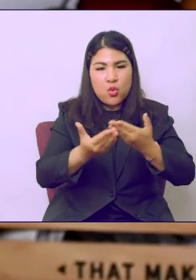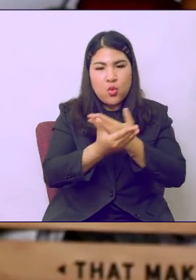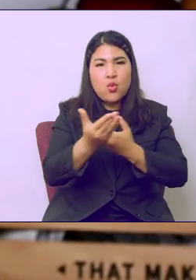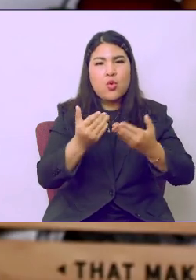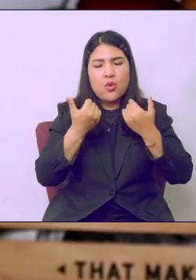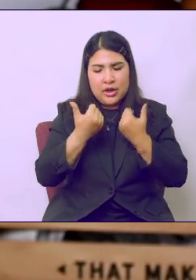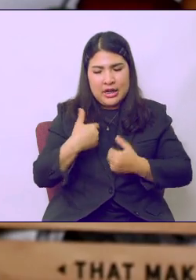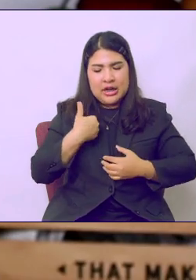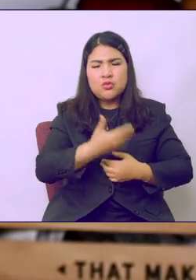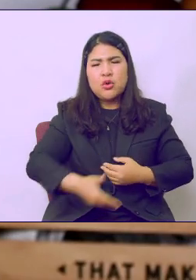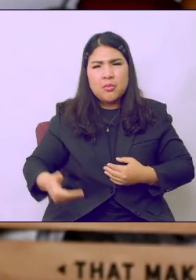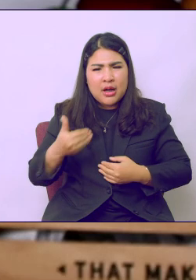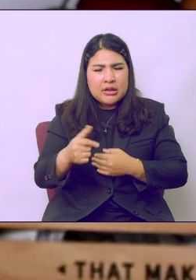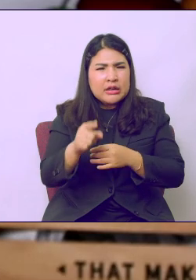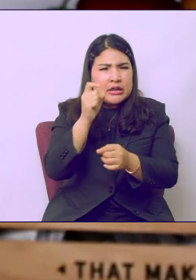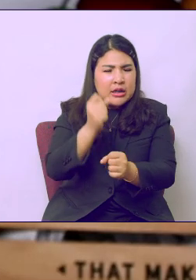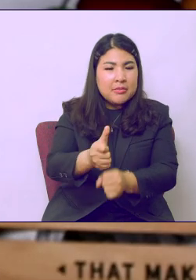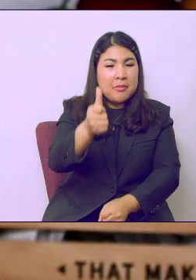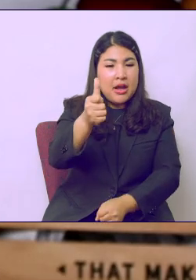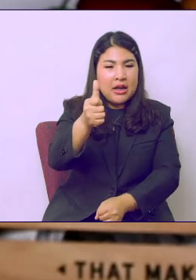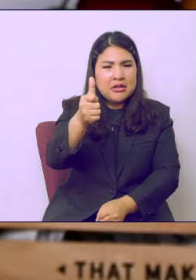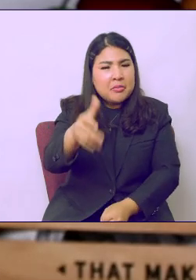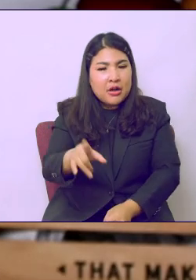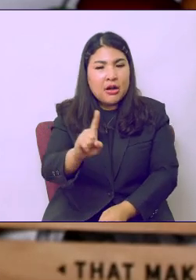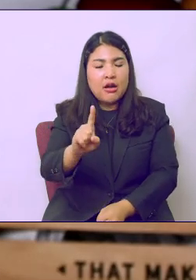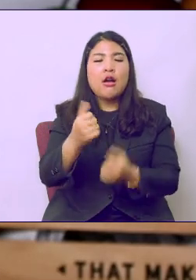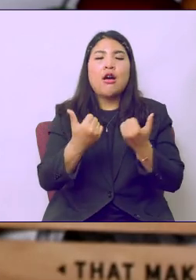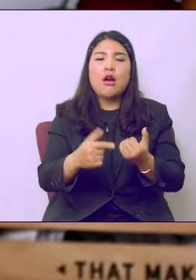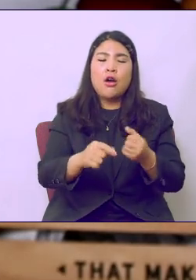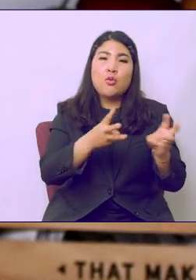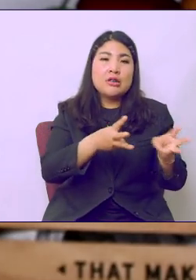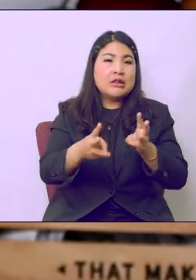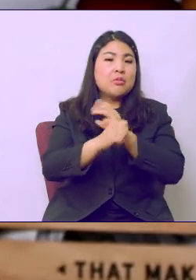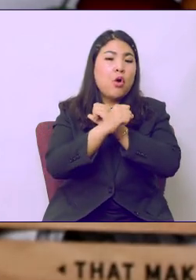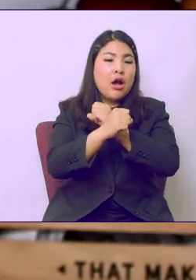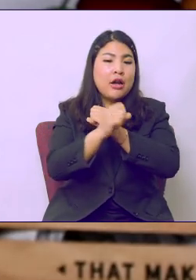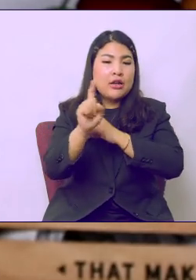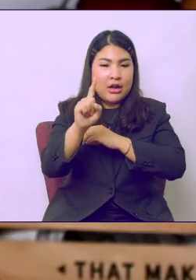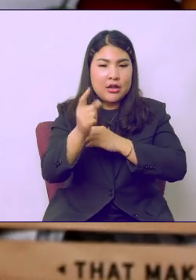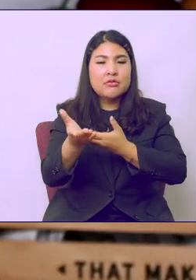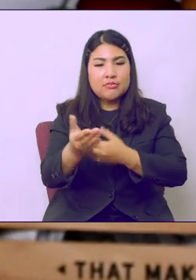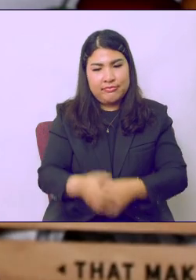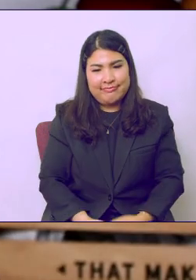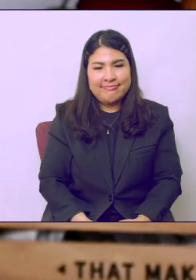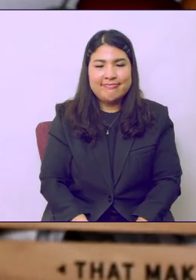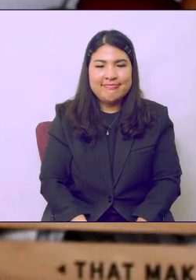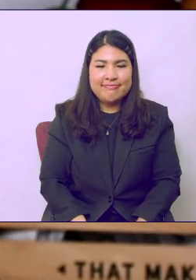เนี่ยว่าเอ๊ะทำแบบนี้ได้มยป้องกันอะไรอะไรอย่างเงี้ยนะครับเพื่อนะครับส่งเสริมสุขภาพน้องๆกันนะ